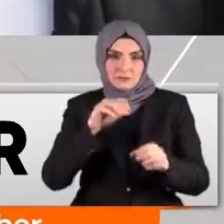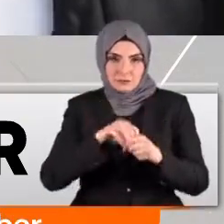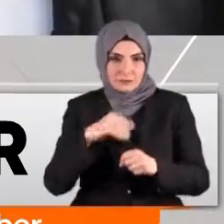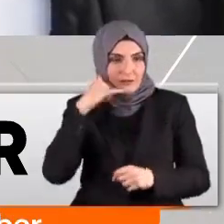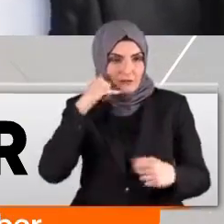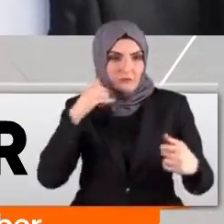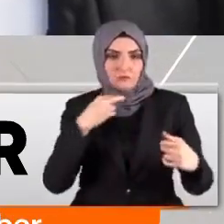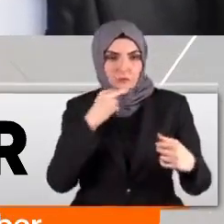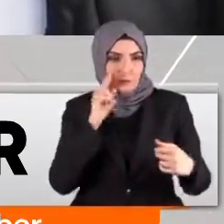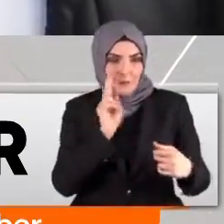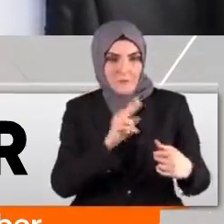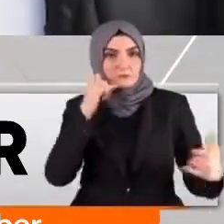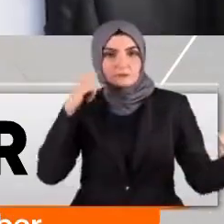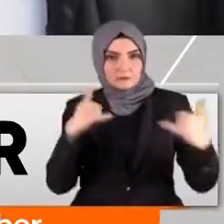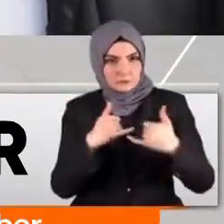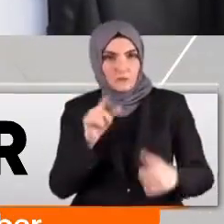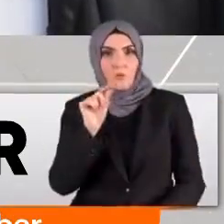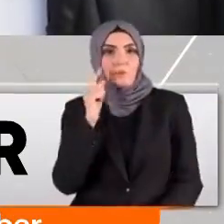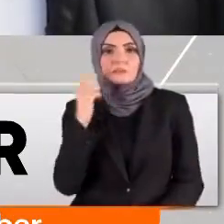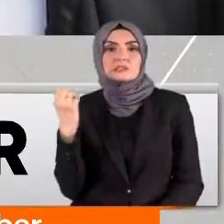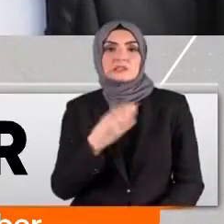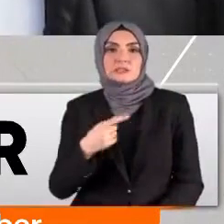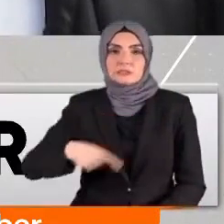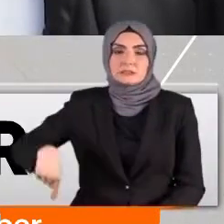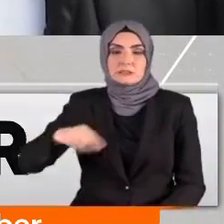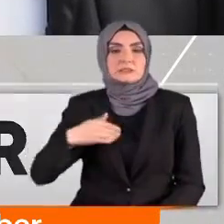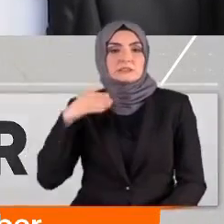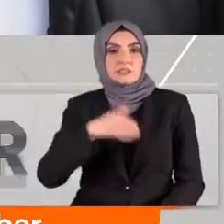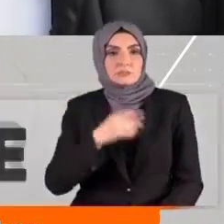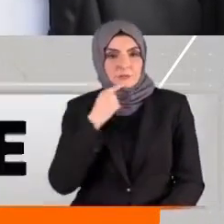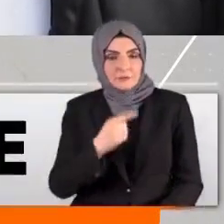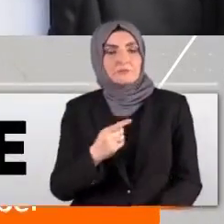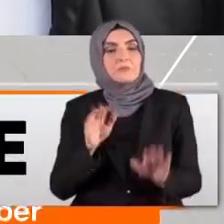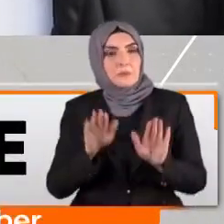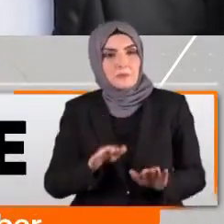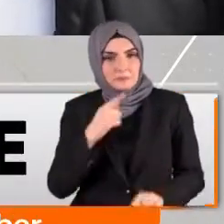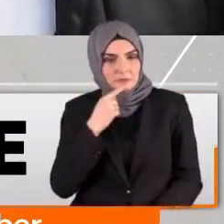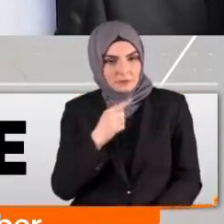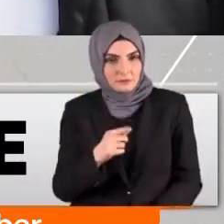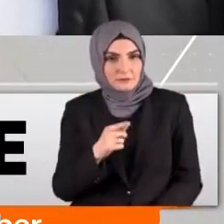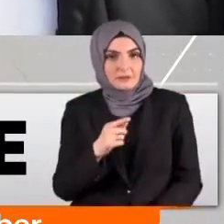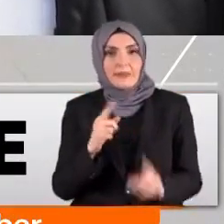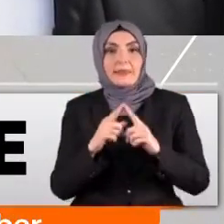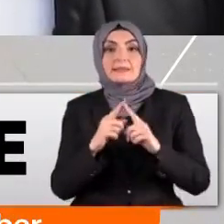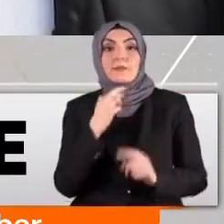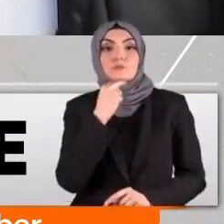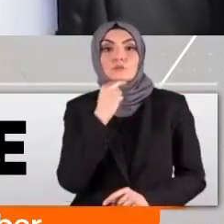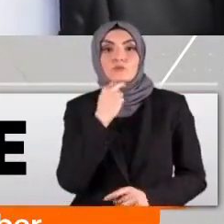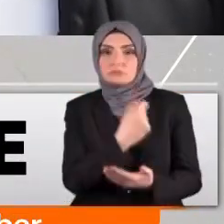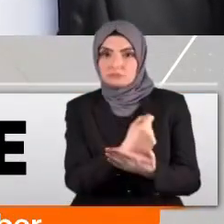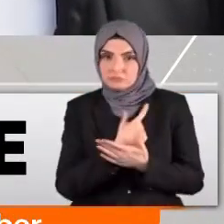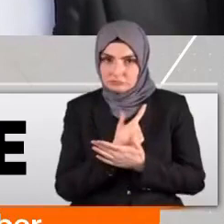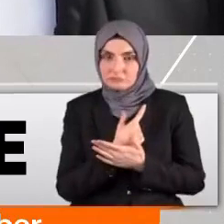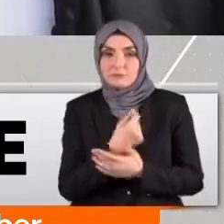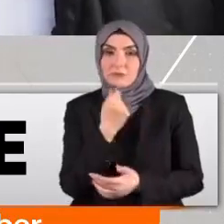11 kişi geleceğiz biz diye. Tamam dedi. Hesap numarası gönderiyorum. Oraya dedi havaleyi yaparsanız parayı